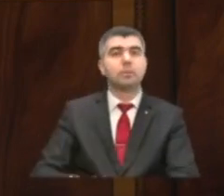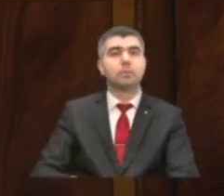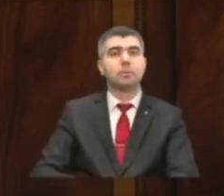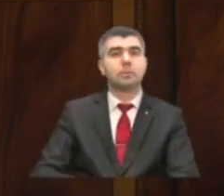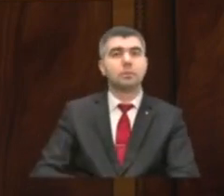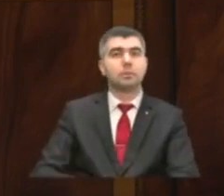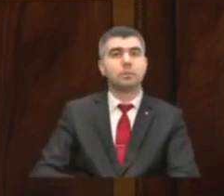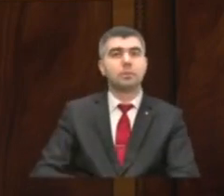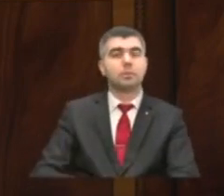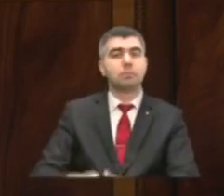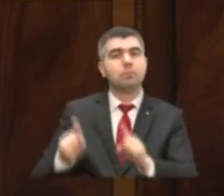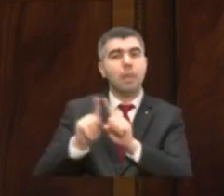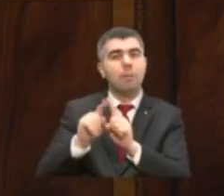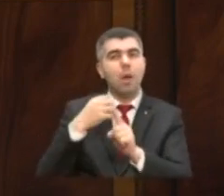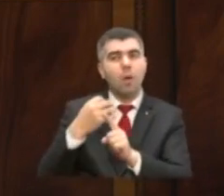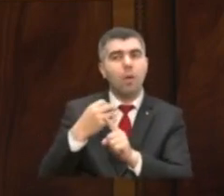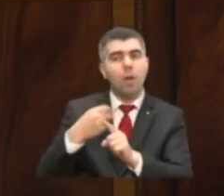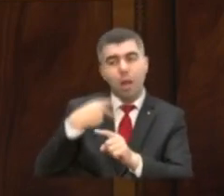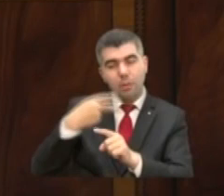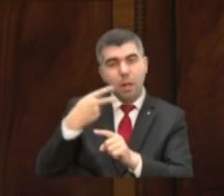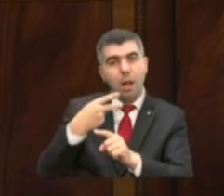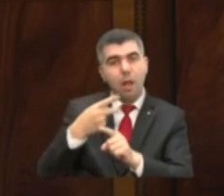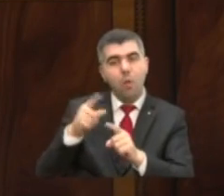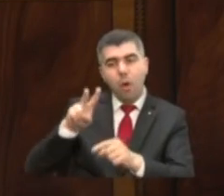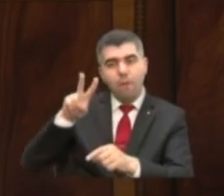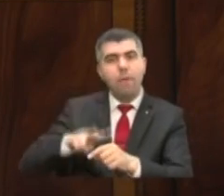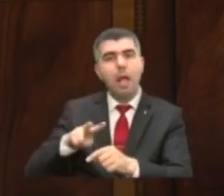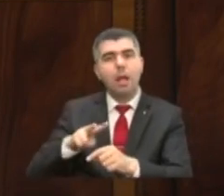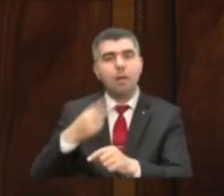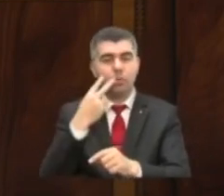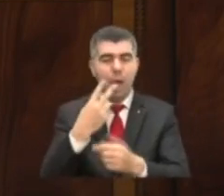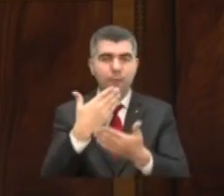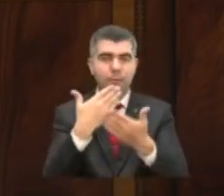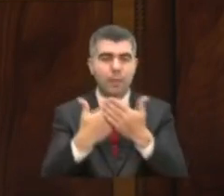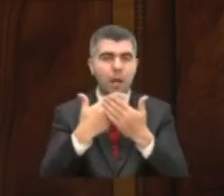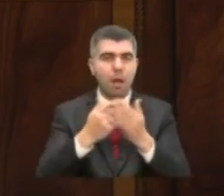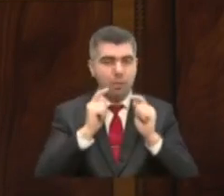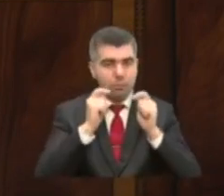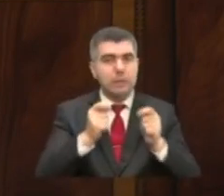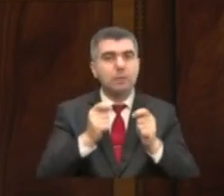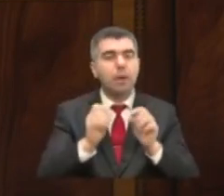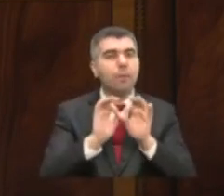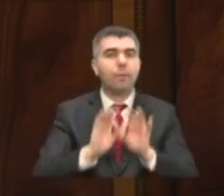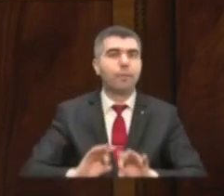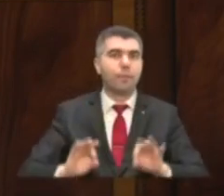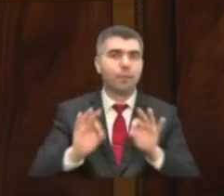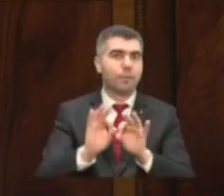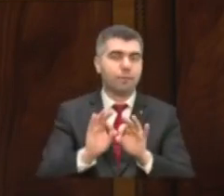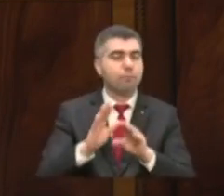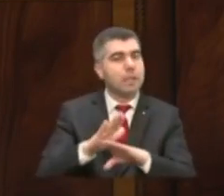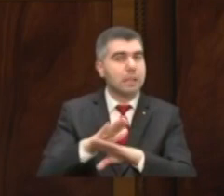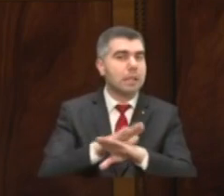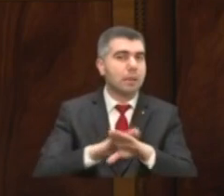هنقولوا تناقض بين الخطاب والممارسة عن الفاعل السياسي والمسؤول السياسي. وتسمحوا لي السيد رئيس